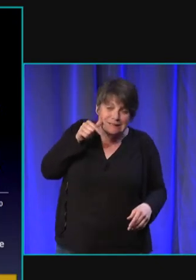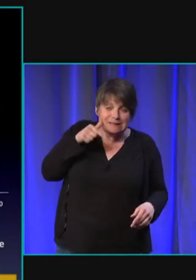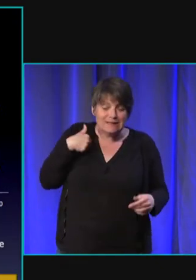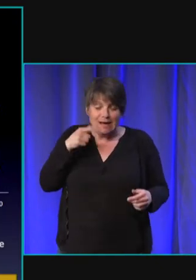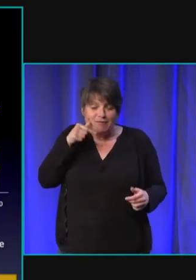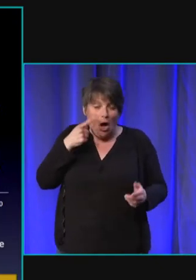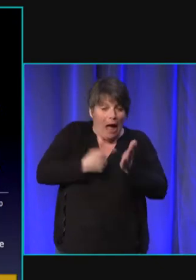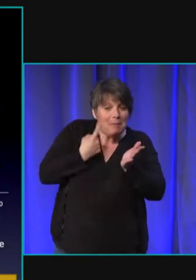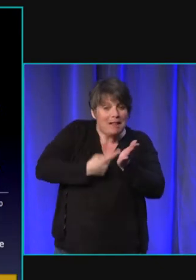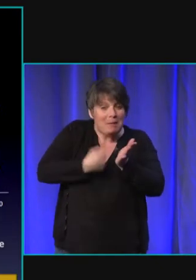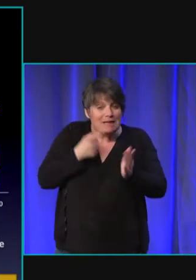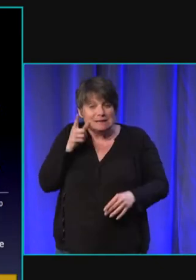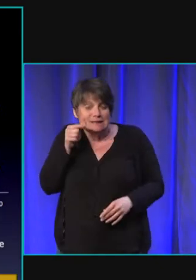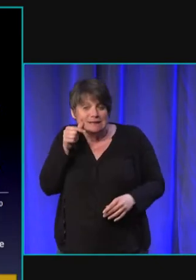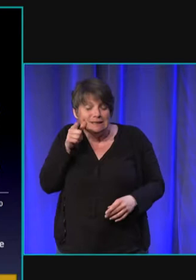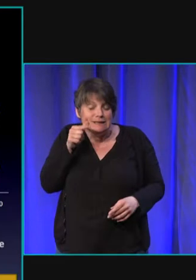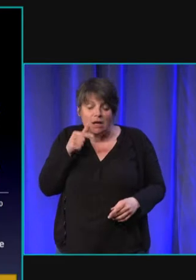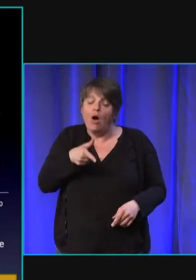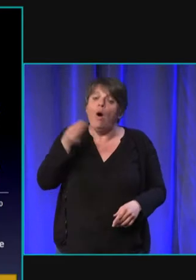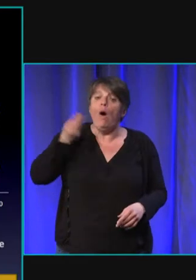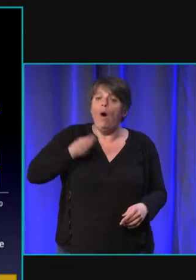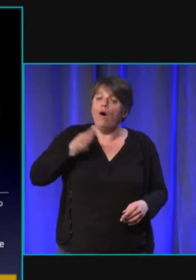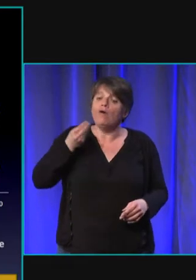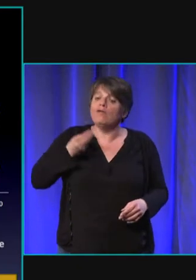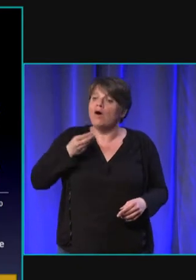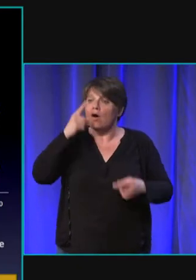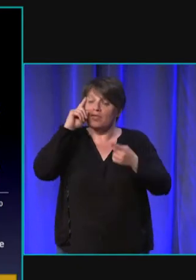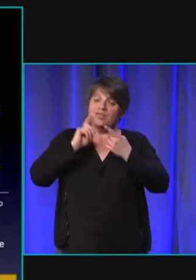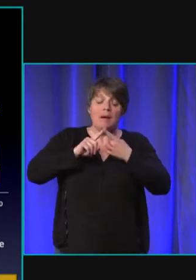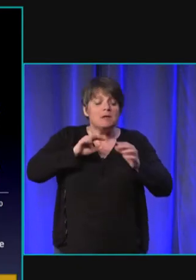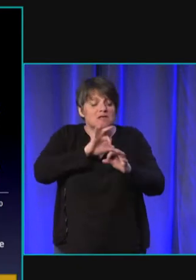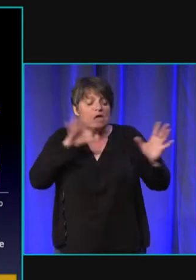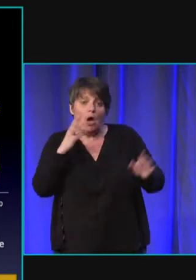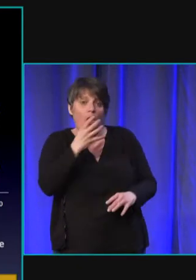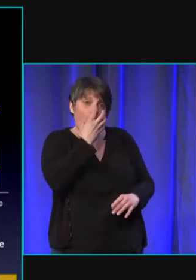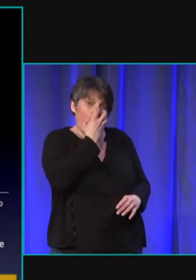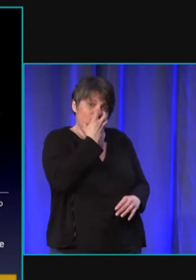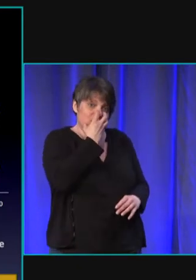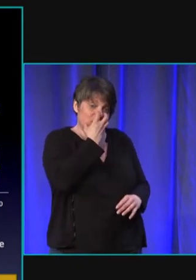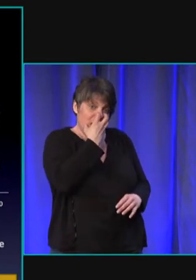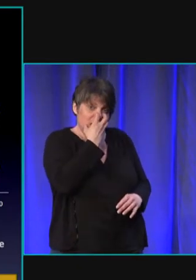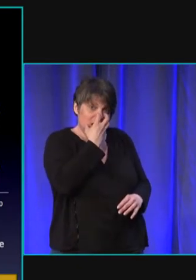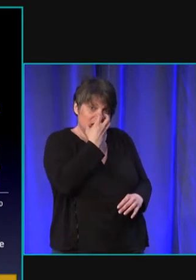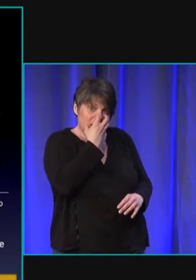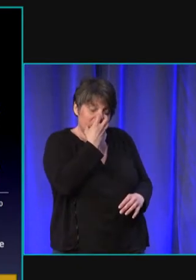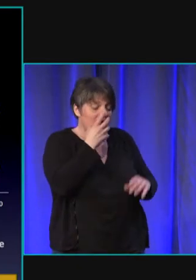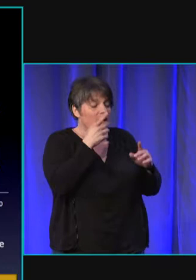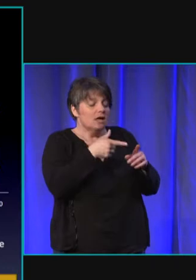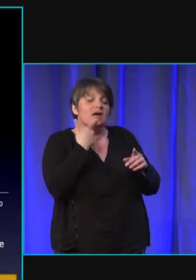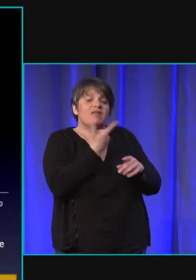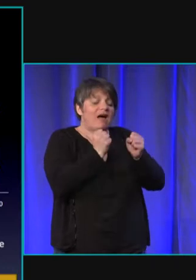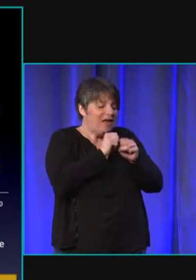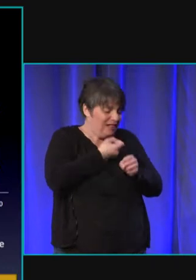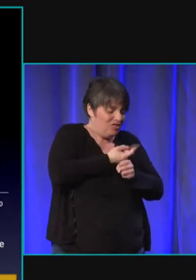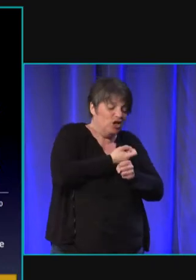les enfants utilisent beaucoup moins leur filière anaérobie, notamment utilisent beaucoup moins la filière anaérobie lactique, et